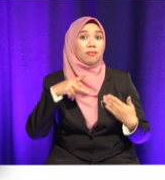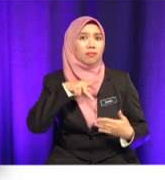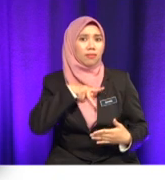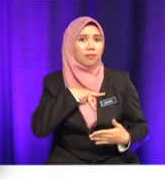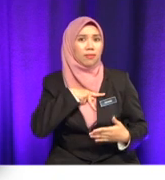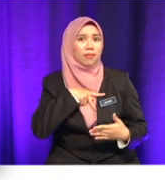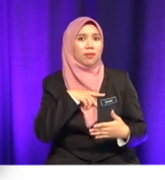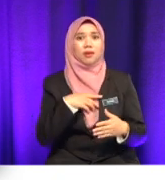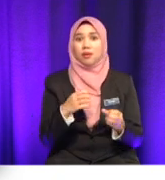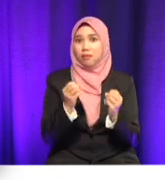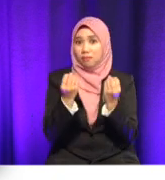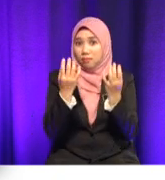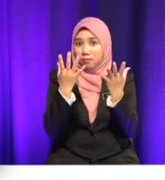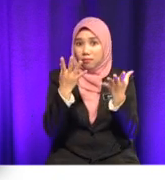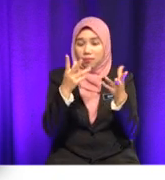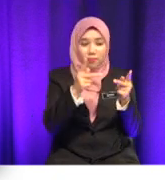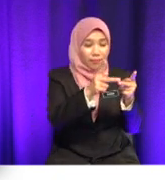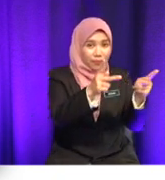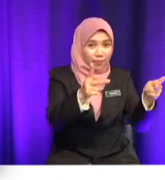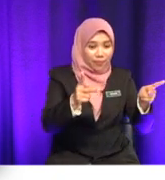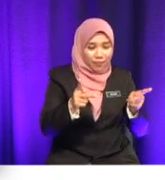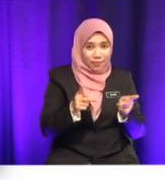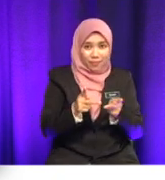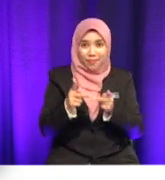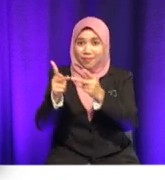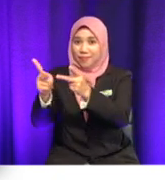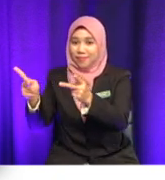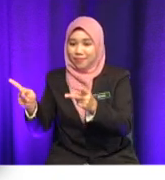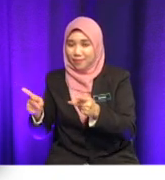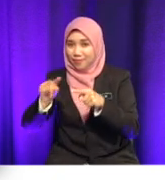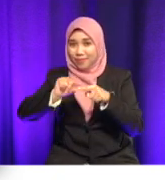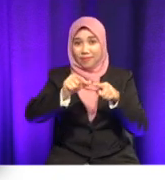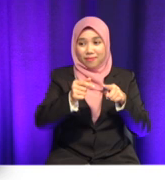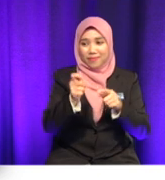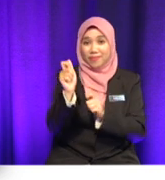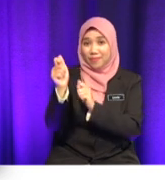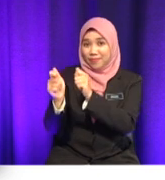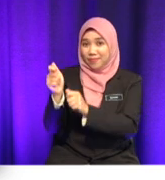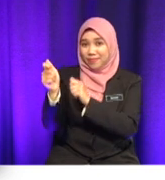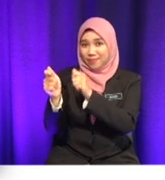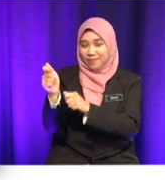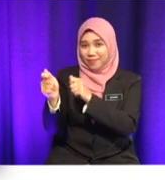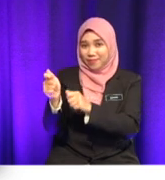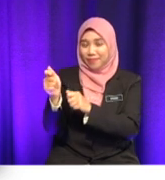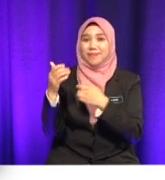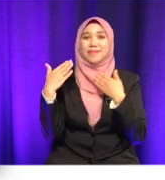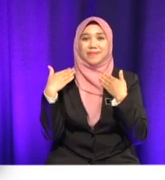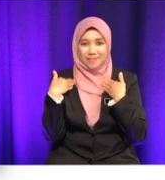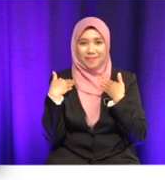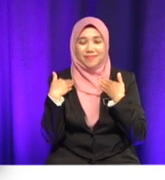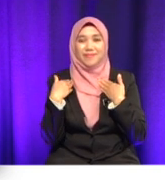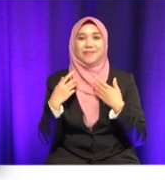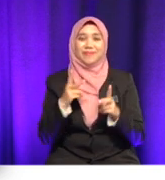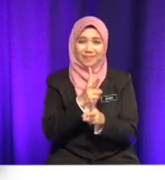beberapa buah kolam udang ada kolam untuk memancing dan ada